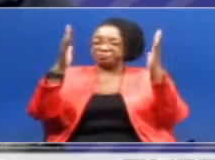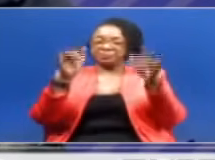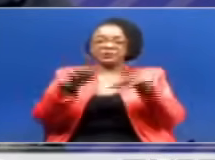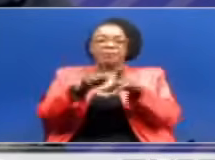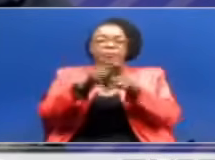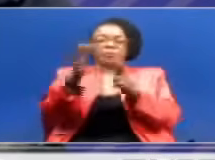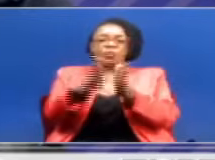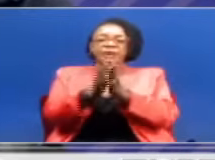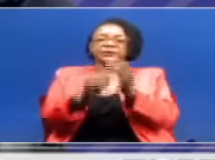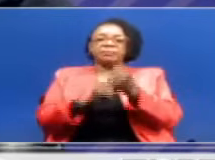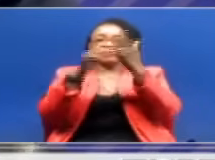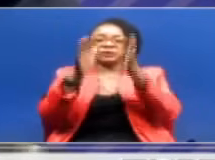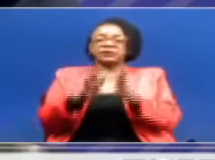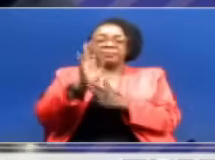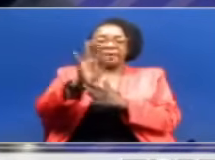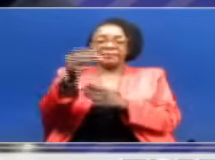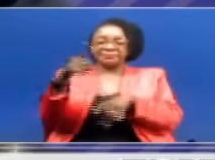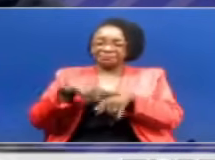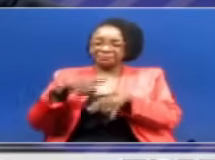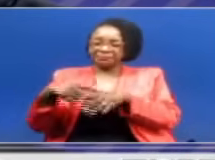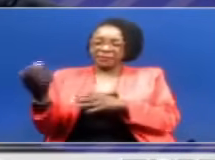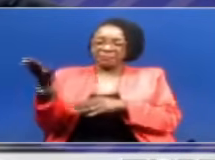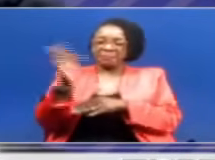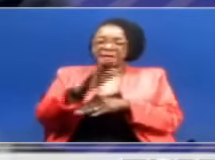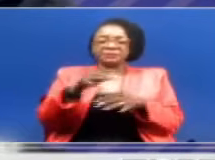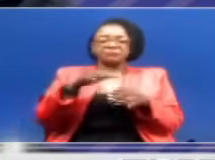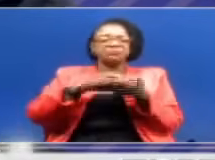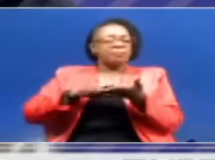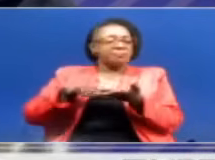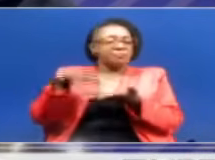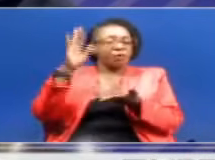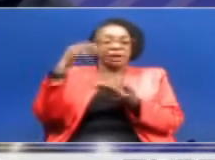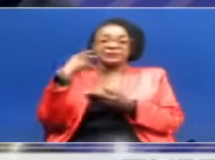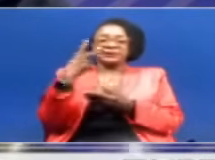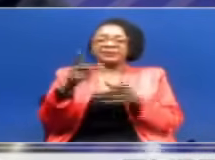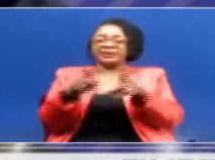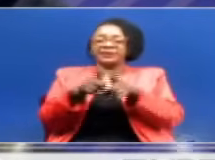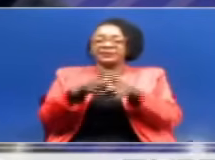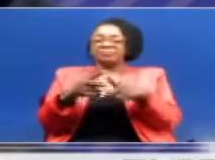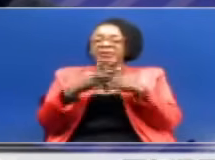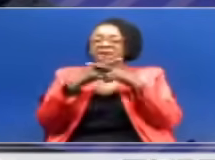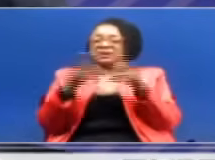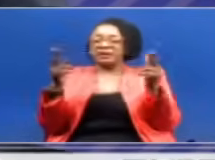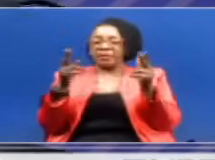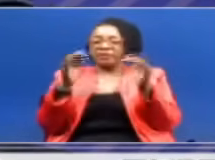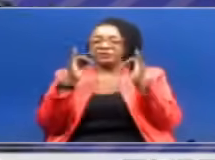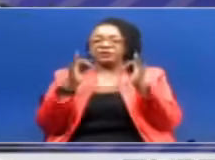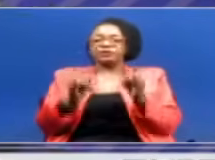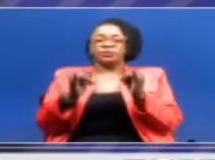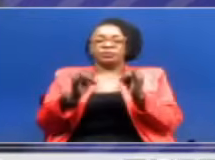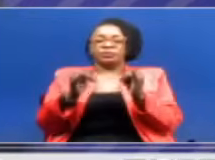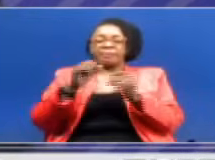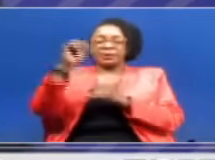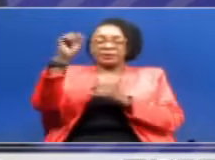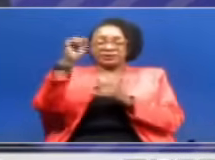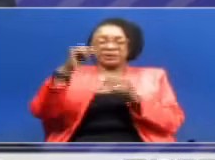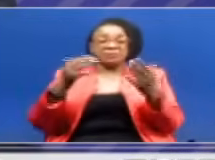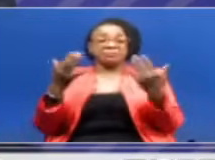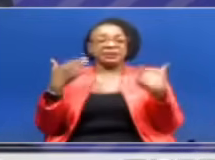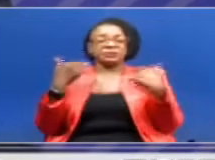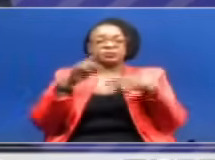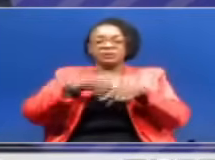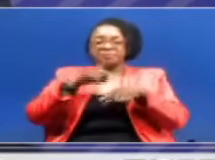wake. Kurejea kwake kunatazamwa na wengi kama mwanzo wa mkondo mpya wa siasa katika kaunti ya Meru, hasa baada ya